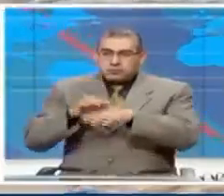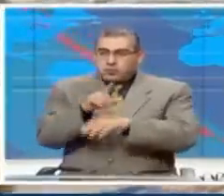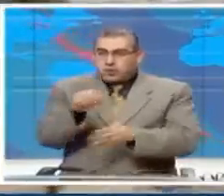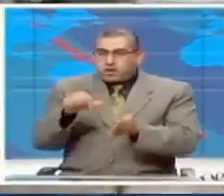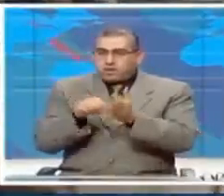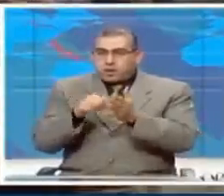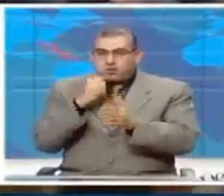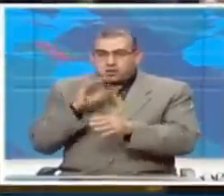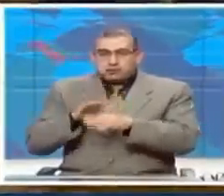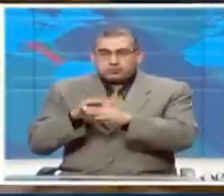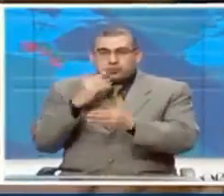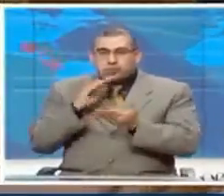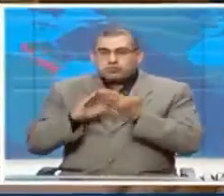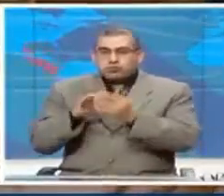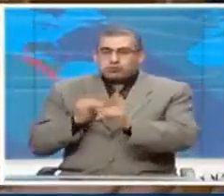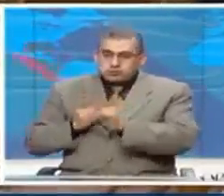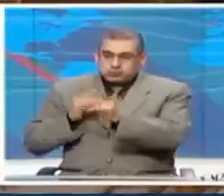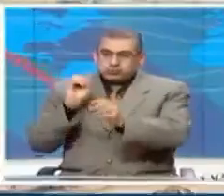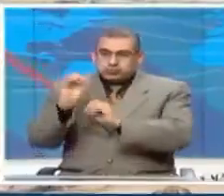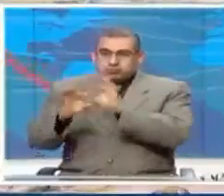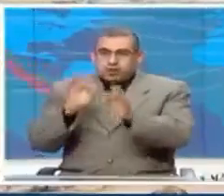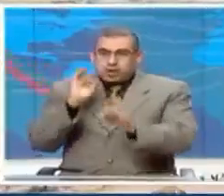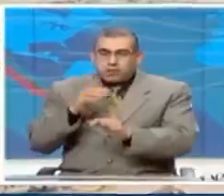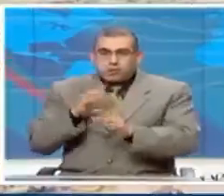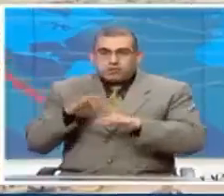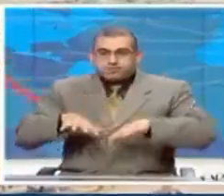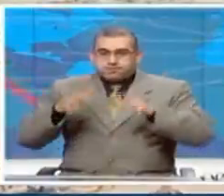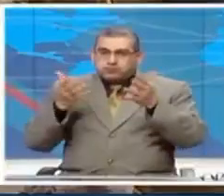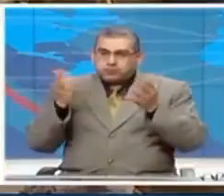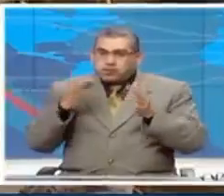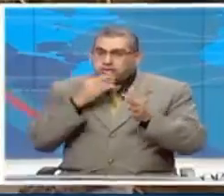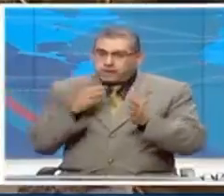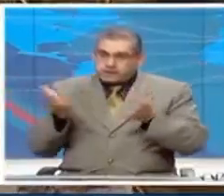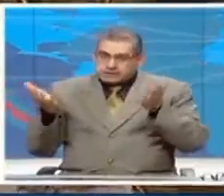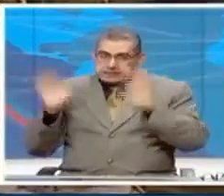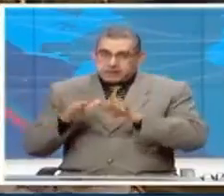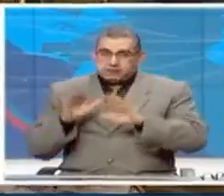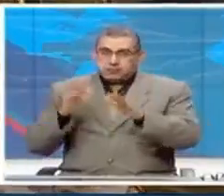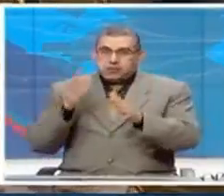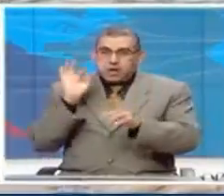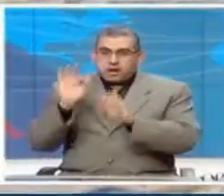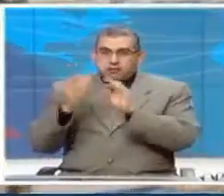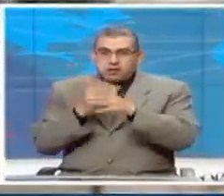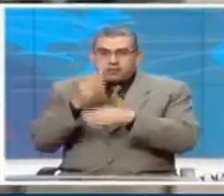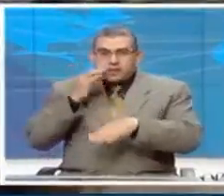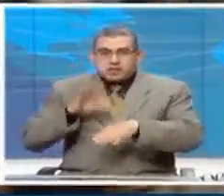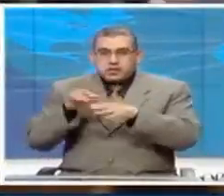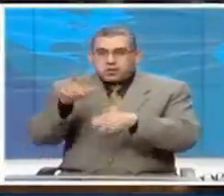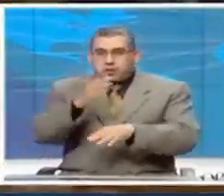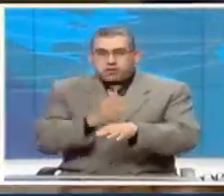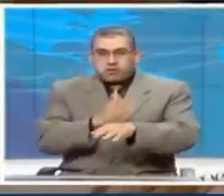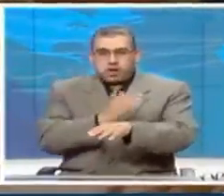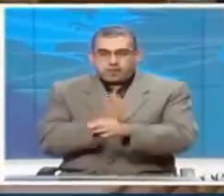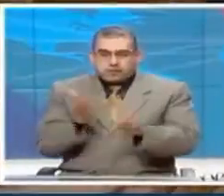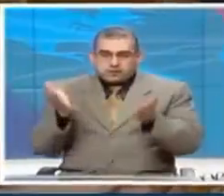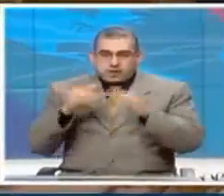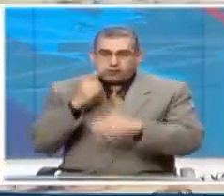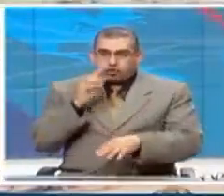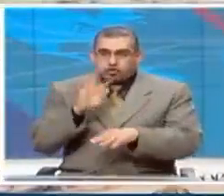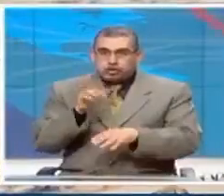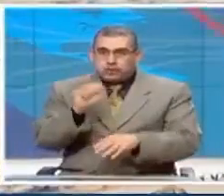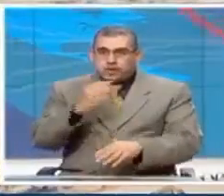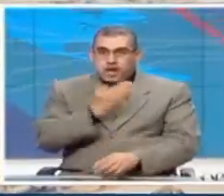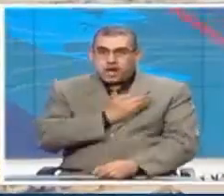ونفاذ المساعدات الاغاثه بالكميات الكافيه لمواجهه الماساه الانسانيه التي يواجهها